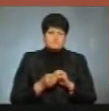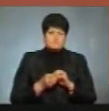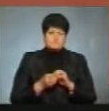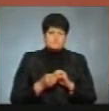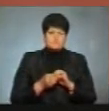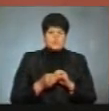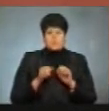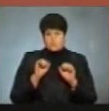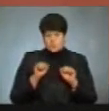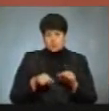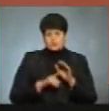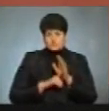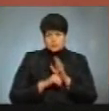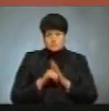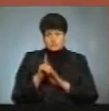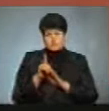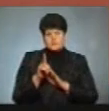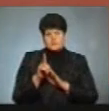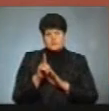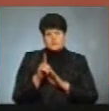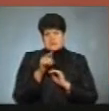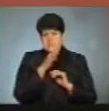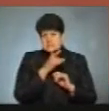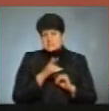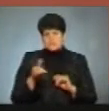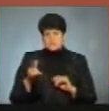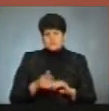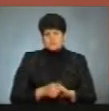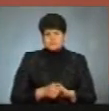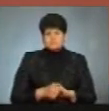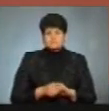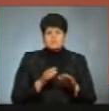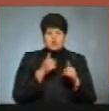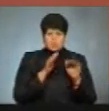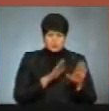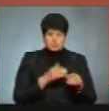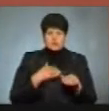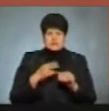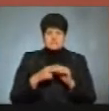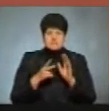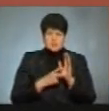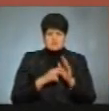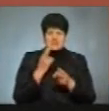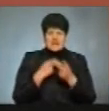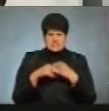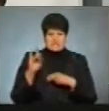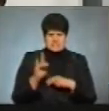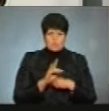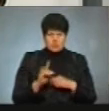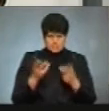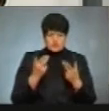суб'єкт господарювання має право розпочати сезон атракціонів. Тобто в нас 17 атракціонів, так,